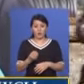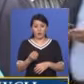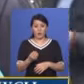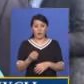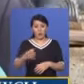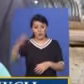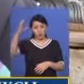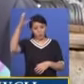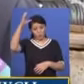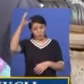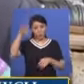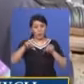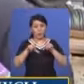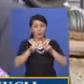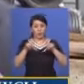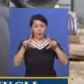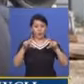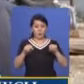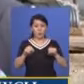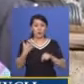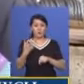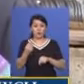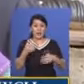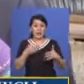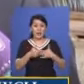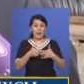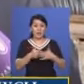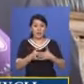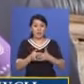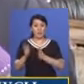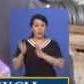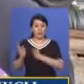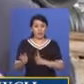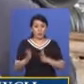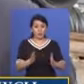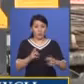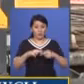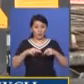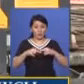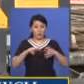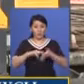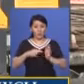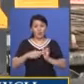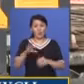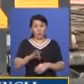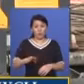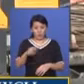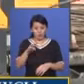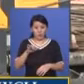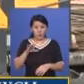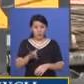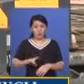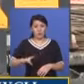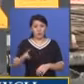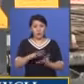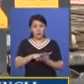оқу корпусының қасында тағы да бір жатақхананы саламыз деген бір жоспарымыз бар. Облыс әкімінің айтуынша, өңірде ауыл